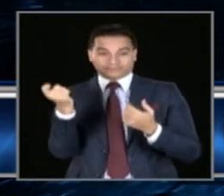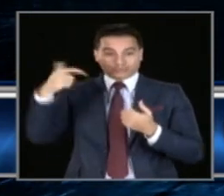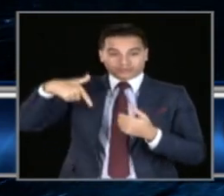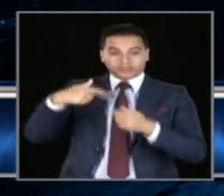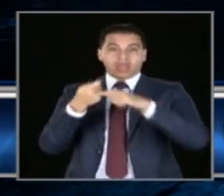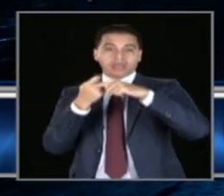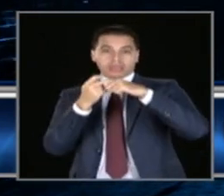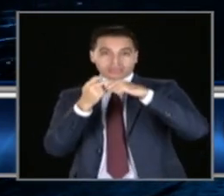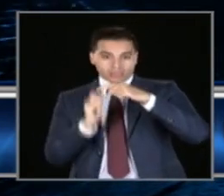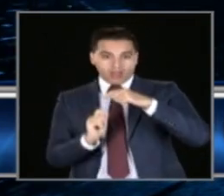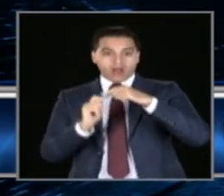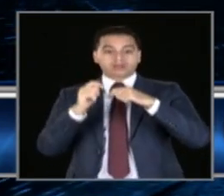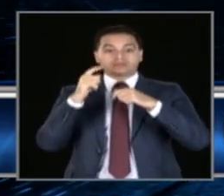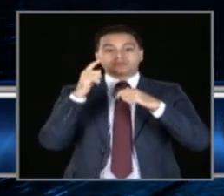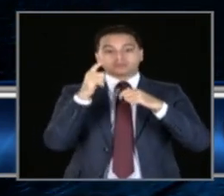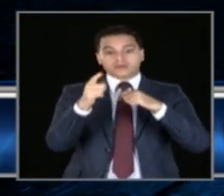265